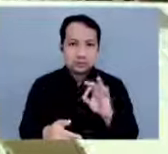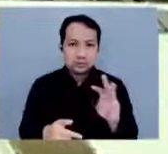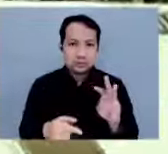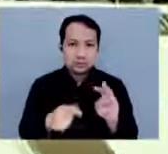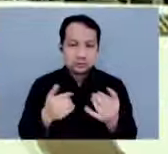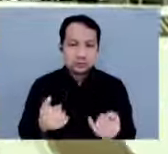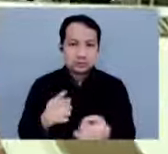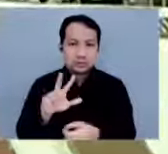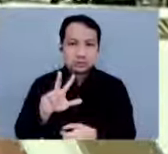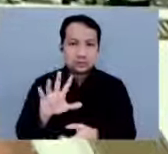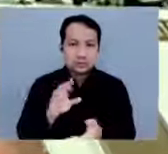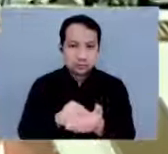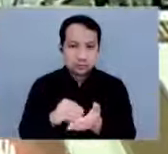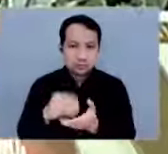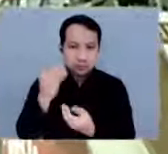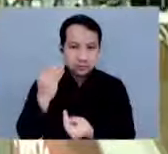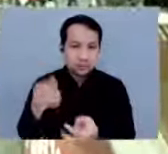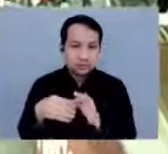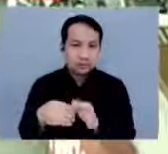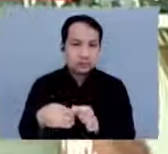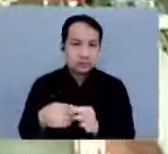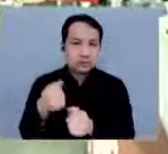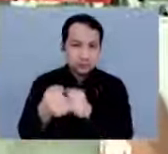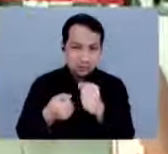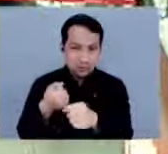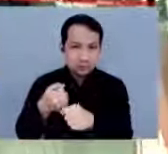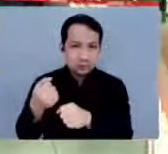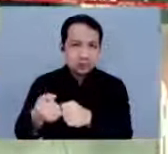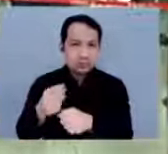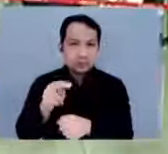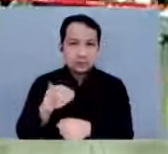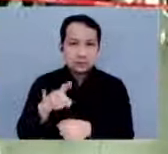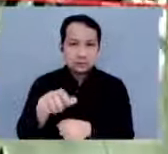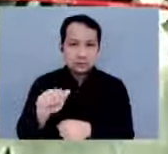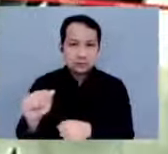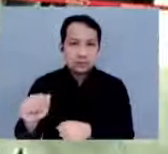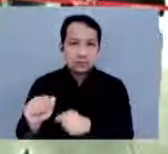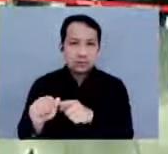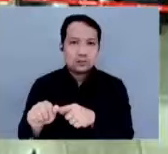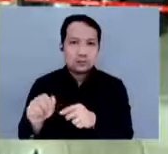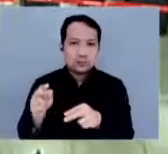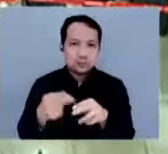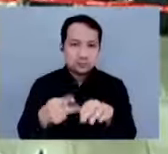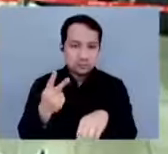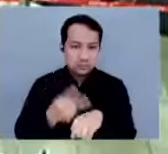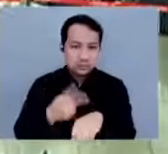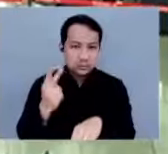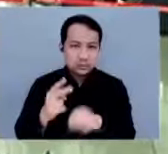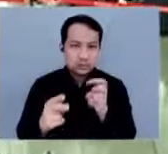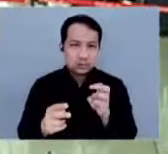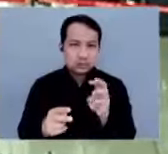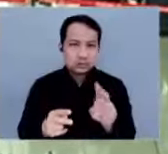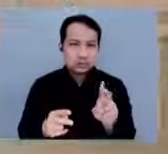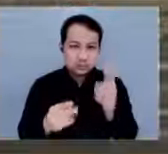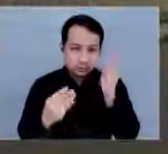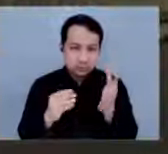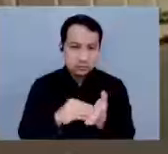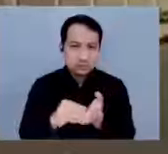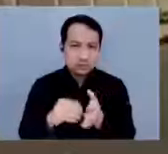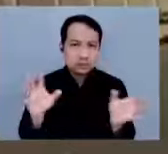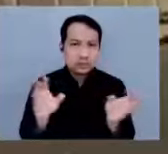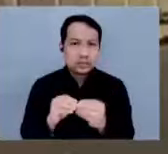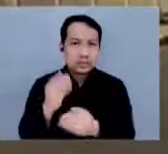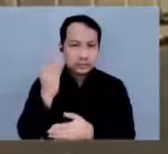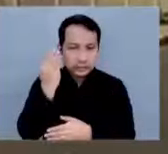35 million passengers lang kada taon ang kapasidad ng NAIA. Pero plano yung doblehin sa 62 million ng NAIA Consortium.